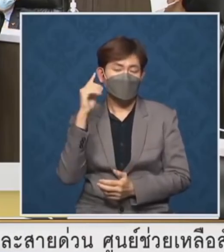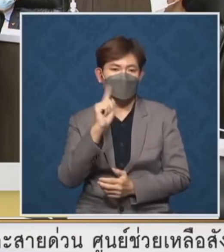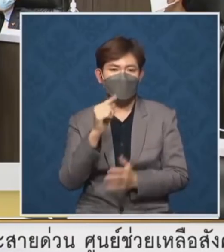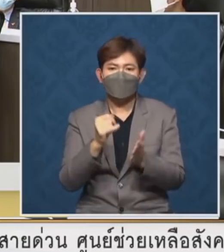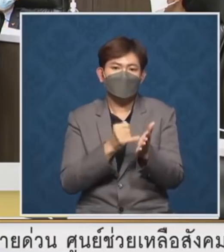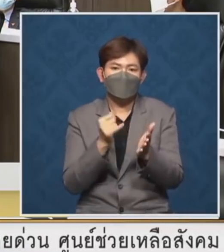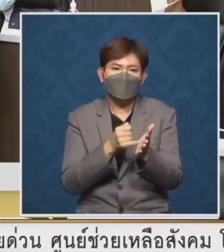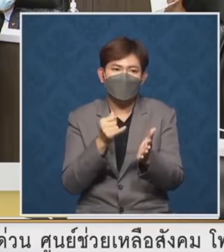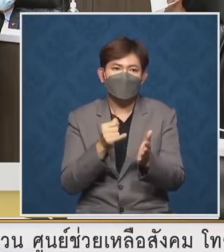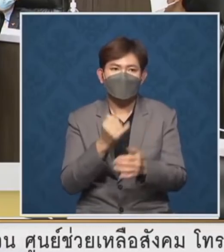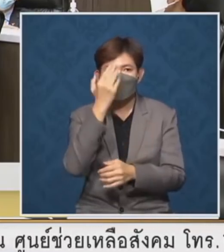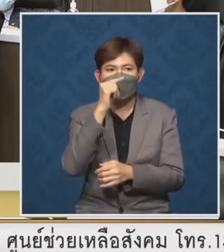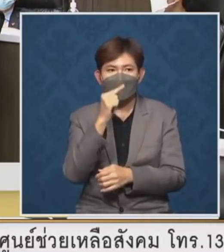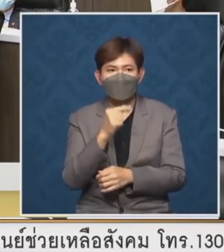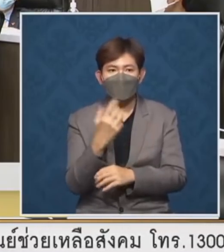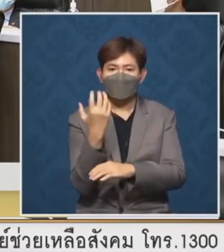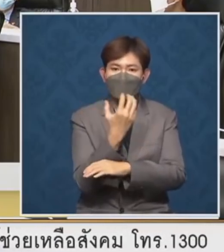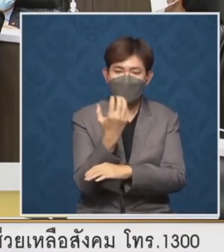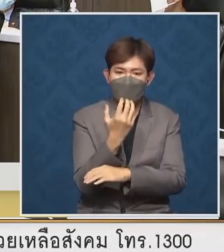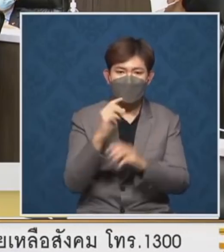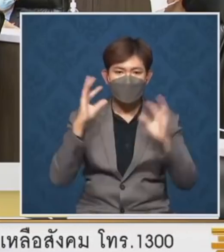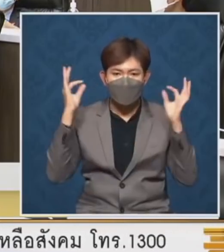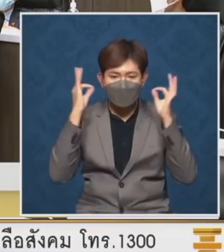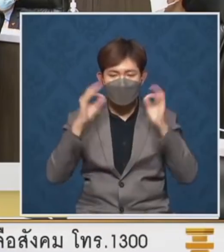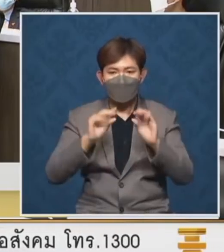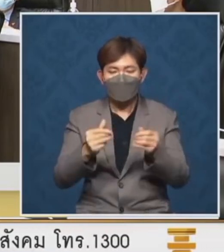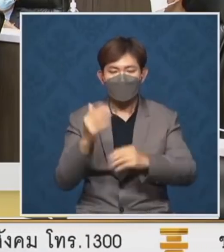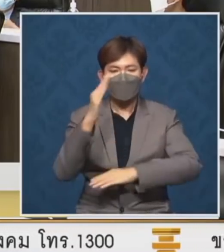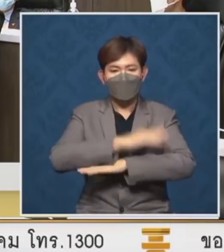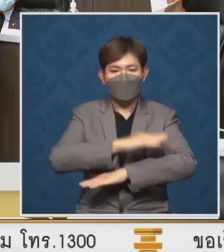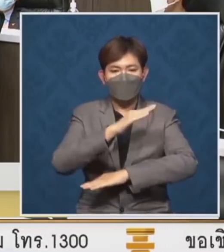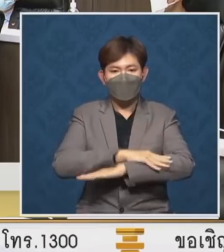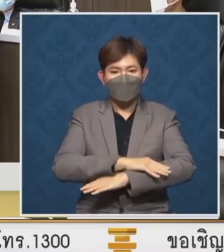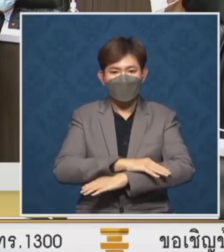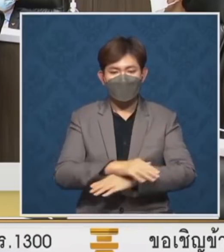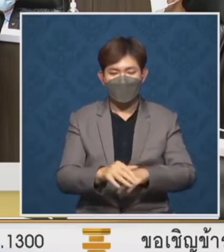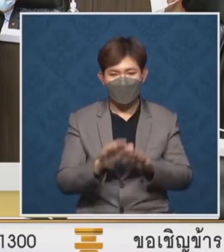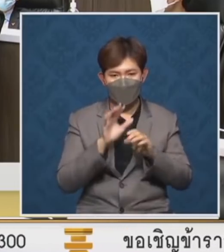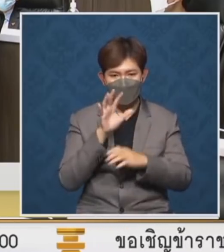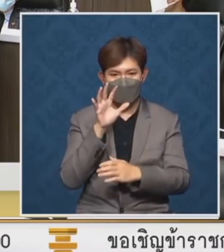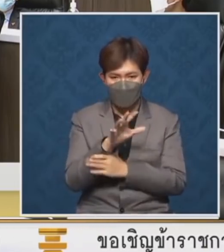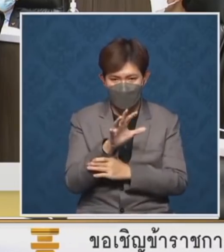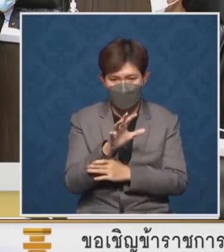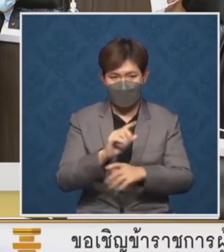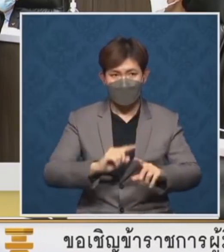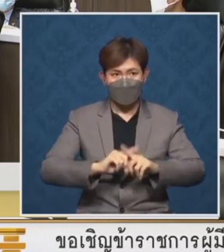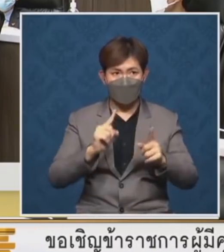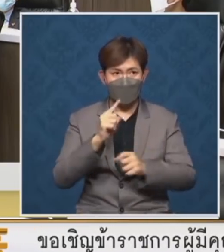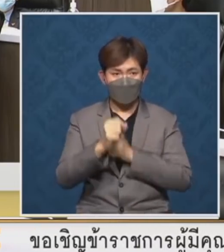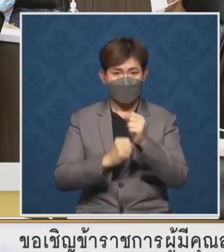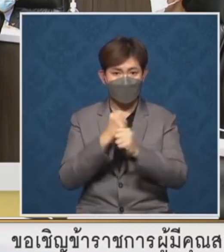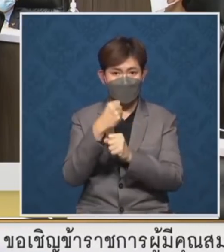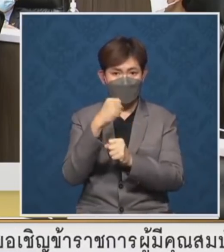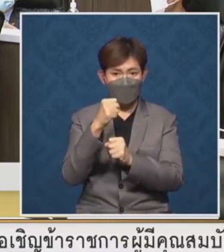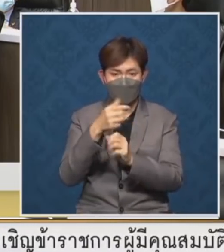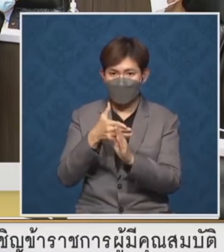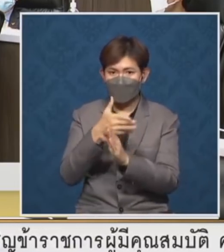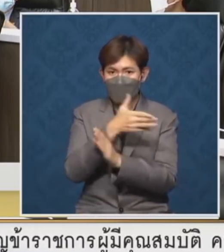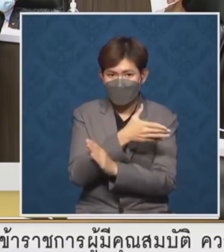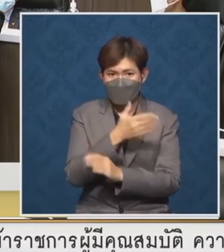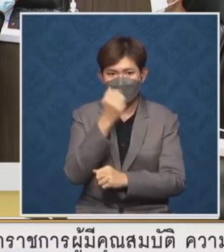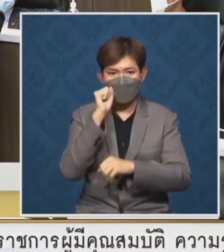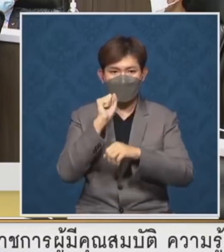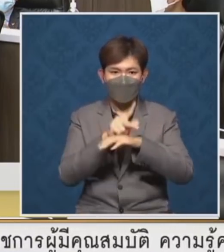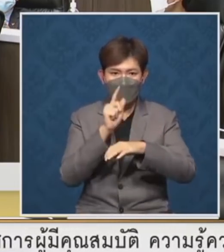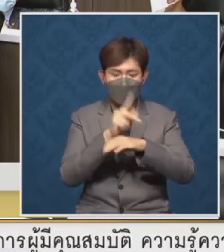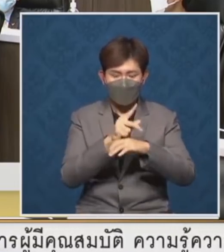ายครับแค่คุมทีวีวิทยุไม่กี่ช่องหนังสือพิมพ์ไม่กี่ฉบับครับแต่10กว่าปีที่ผ่านมายุคที่อินเทอร์เน็ต